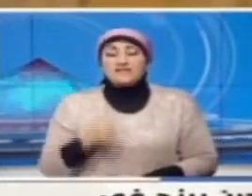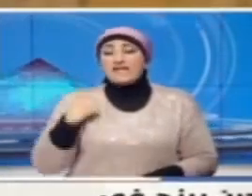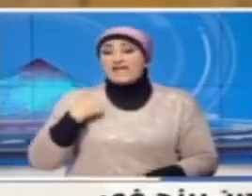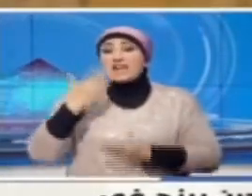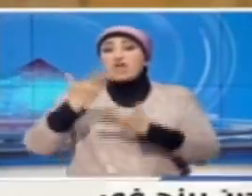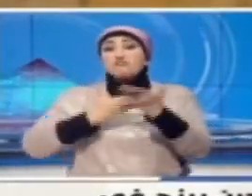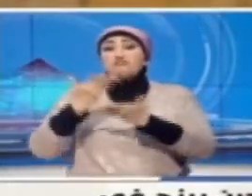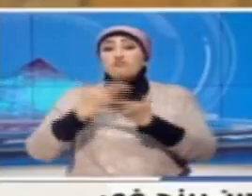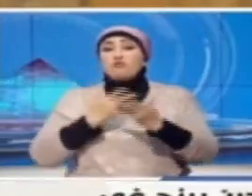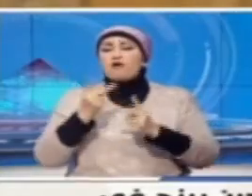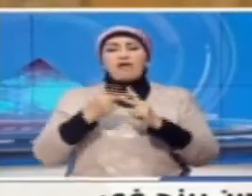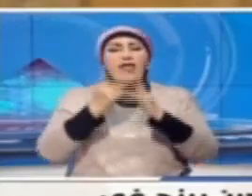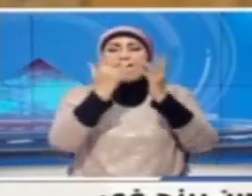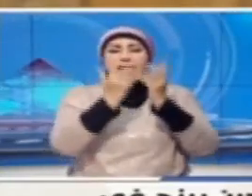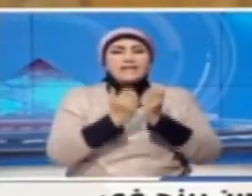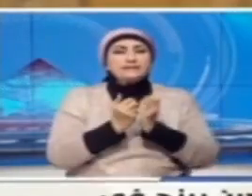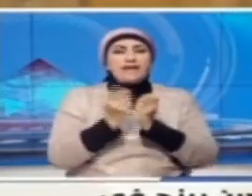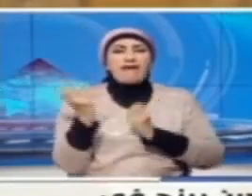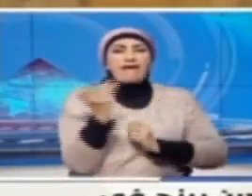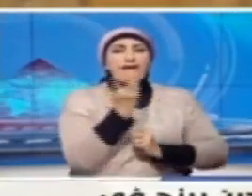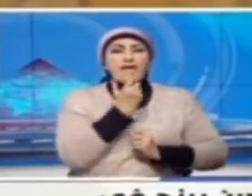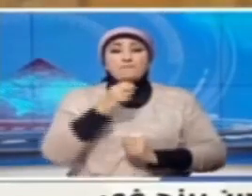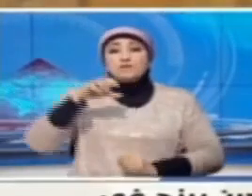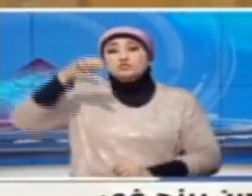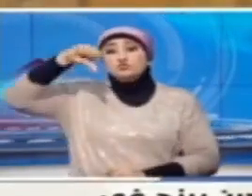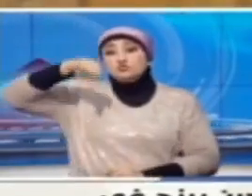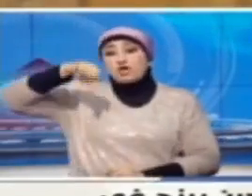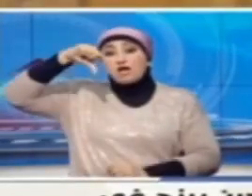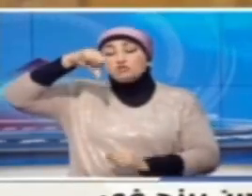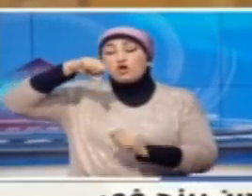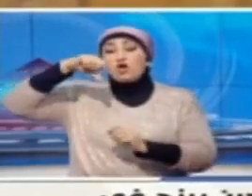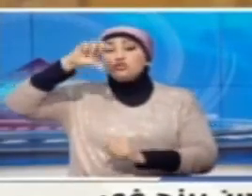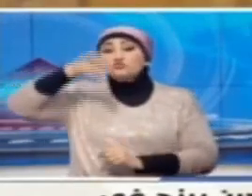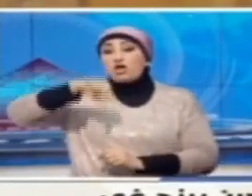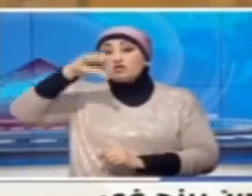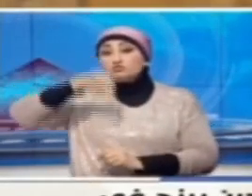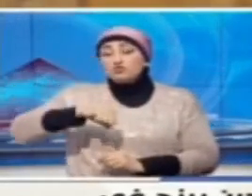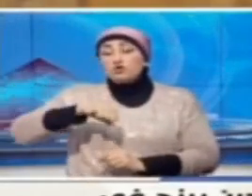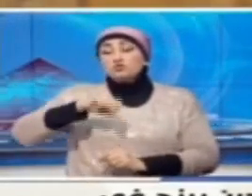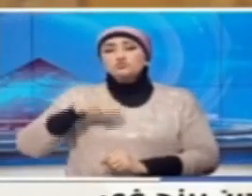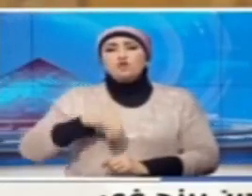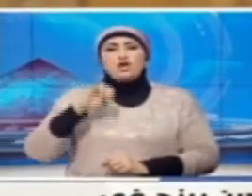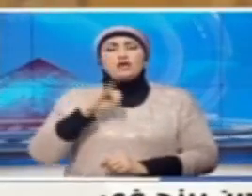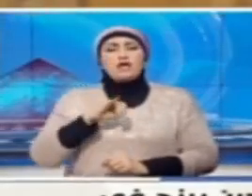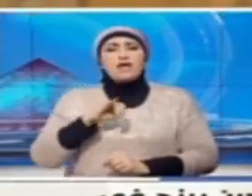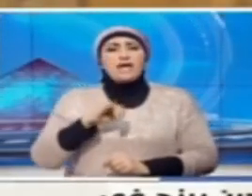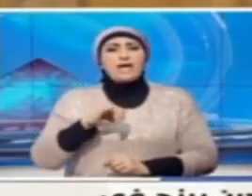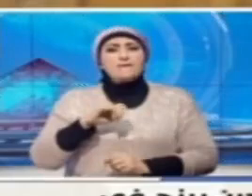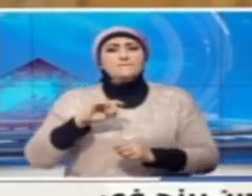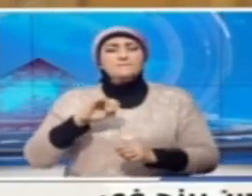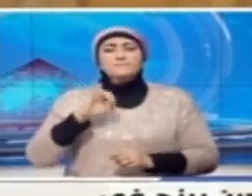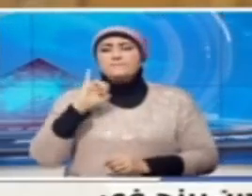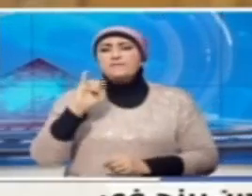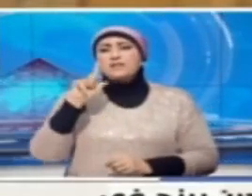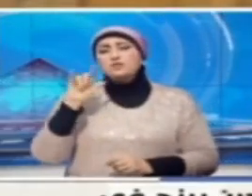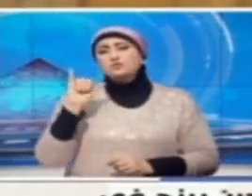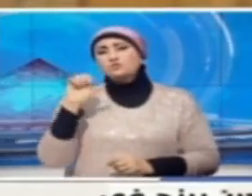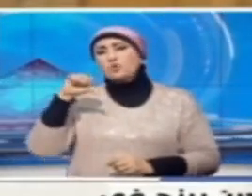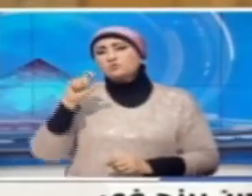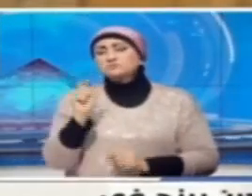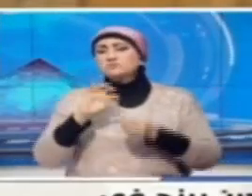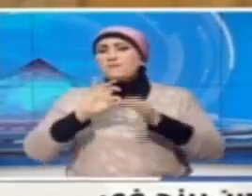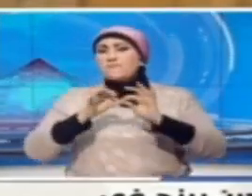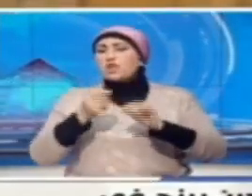التجاري وصل العام الماضي 19 مليون و700 ألف دولار، يعني الأمور تريد حقيقة يعني سد الفجوة في